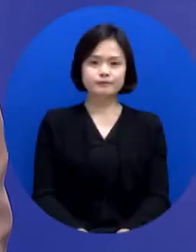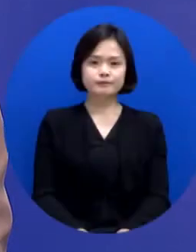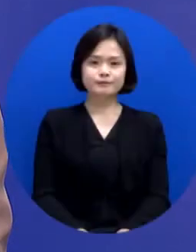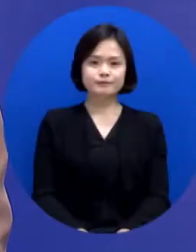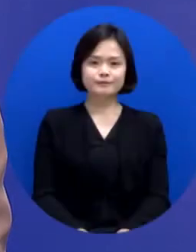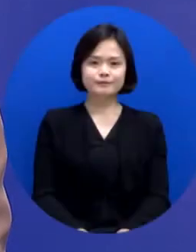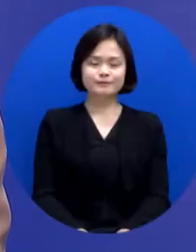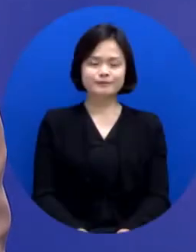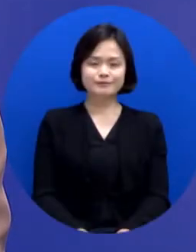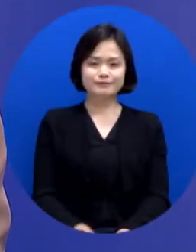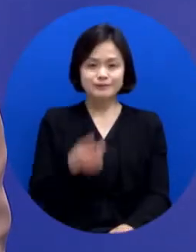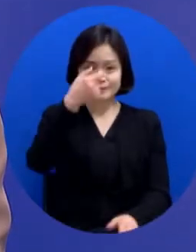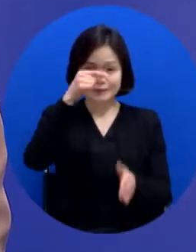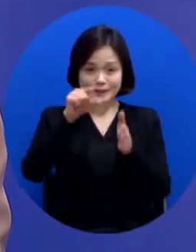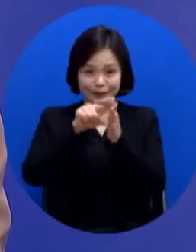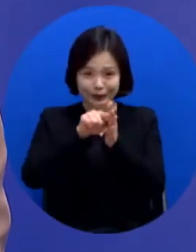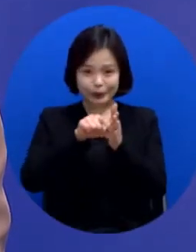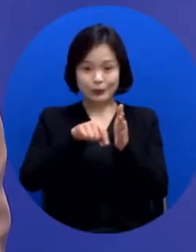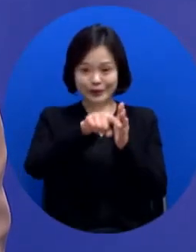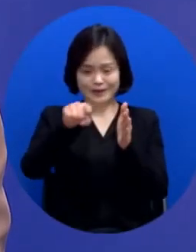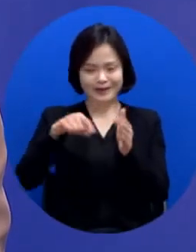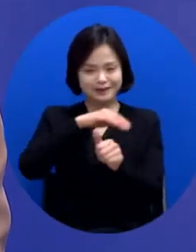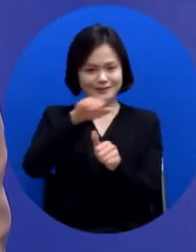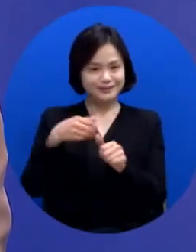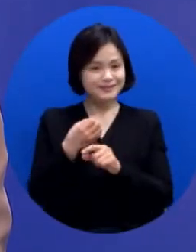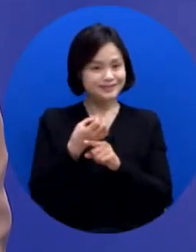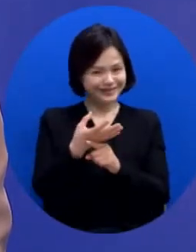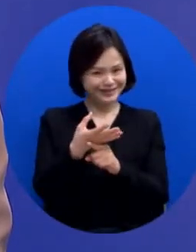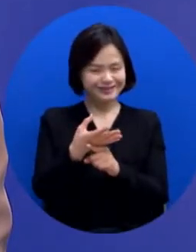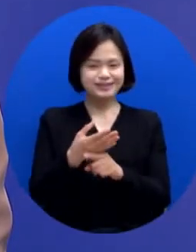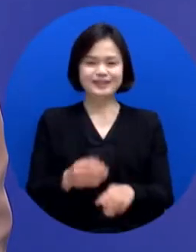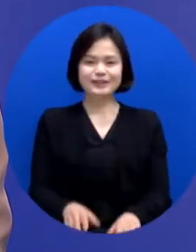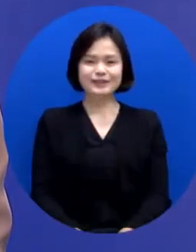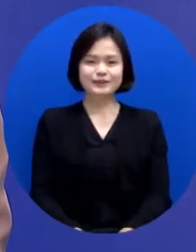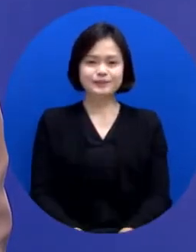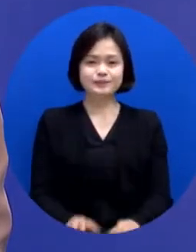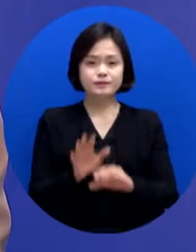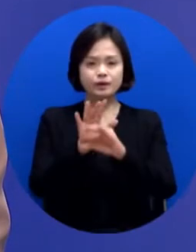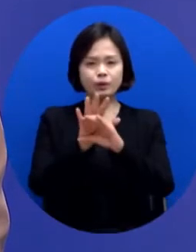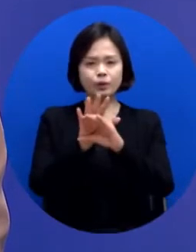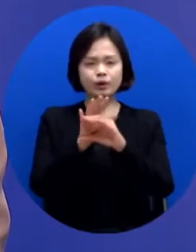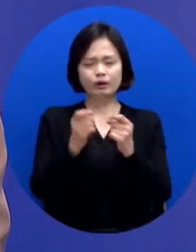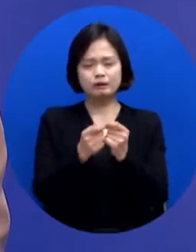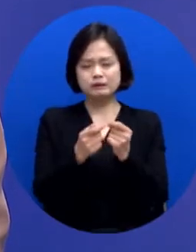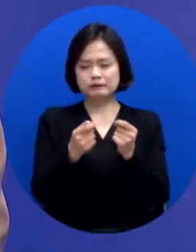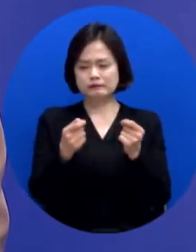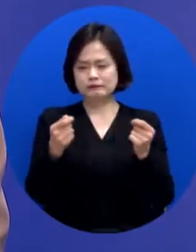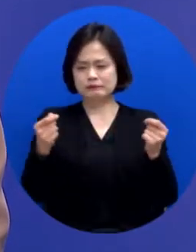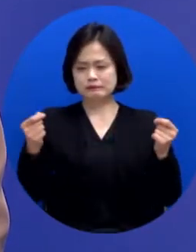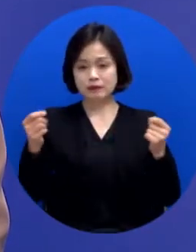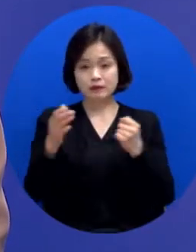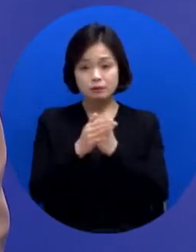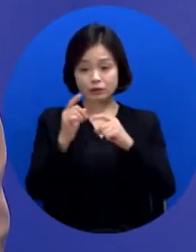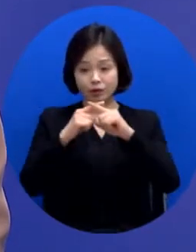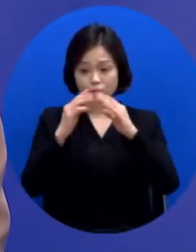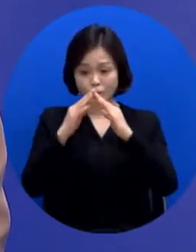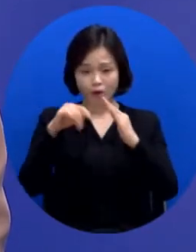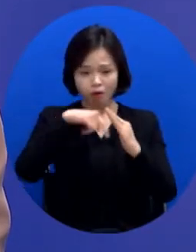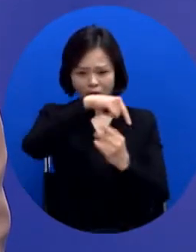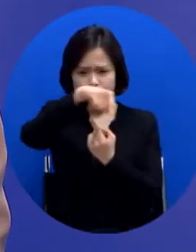한주간 기독교의 이슈를 살펴보는 주간 교 개 브리핑 시간입니다 코로나가 장기화하면서 교회들이 많은 어려움을 겪고